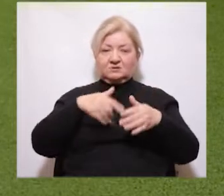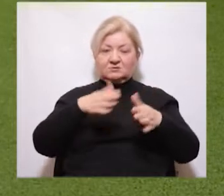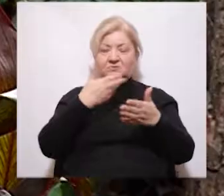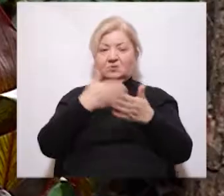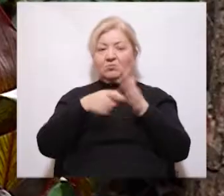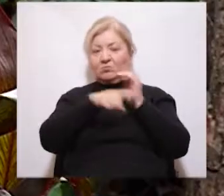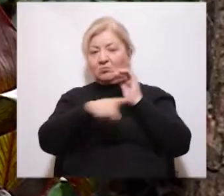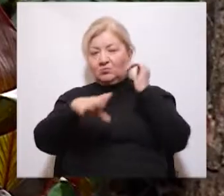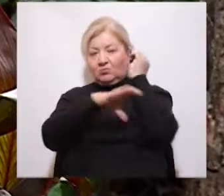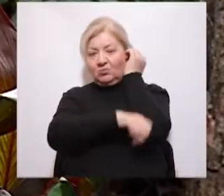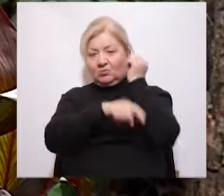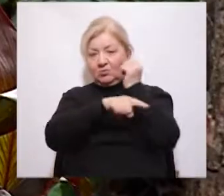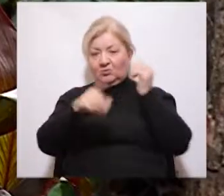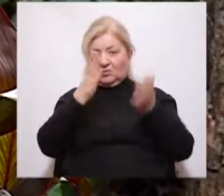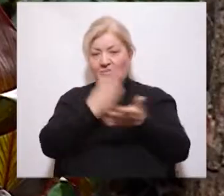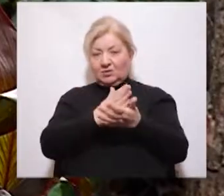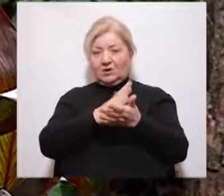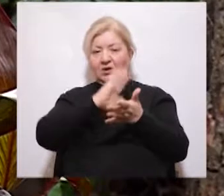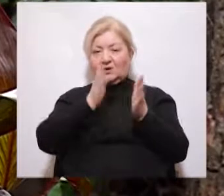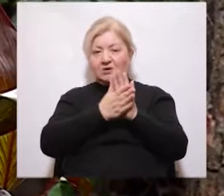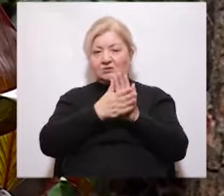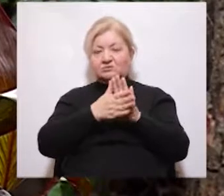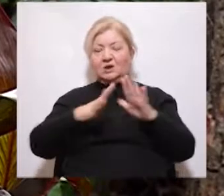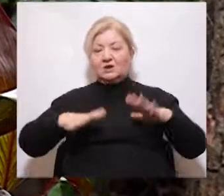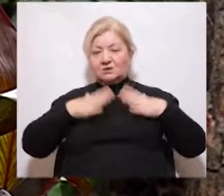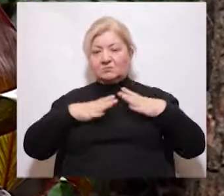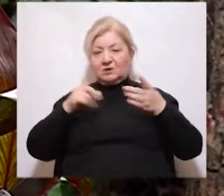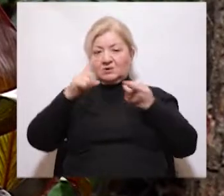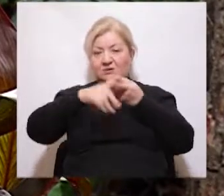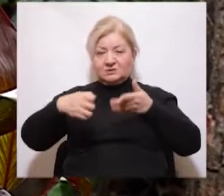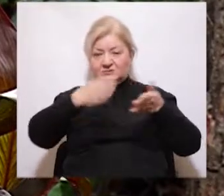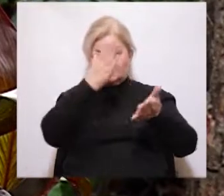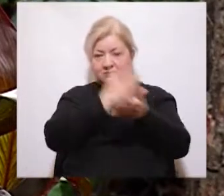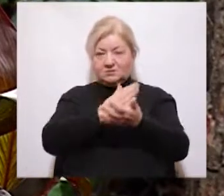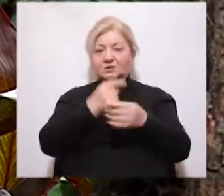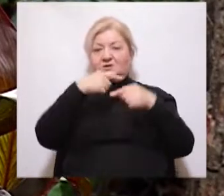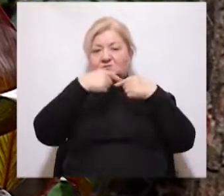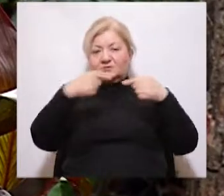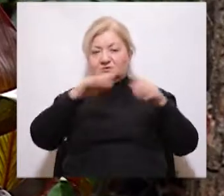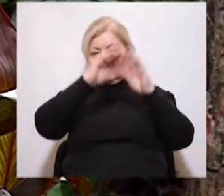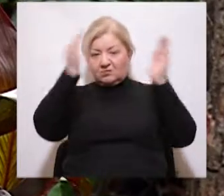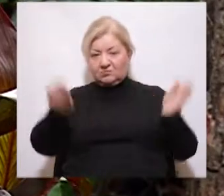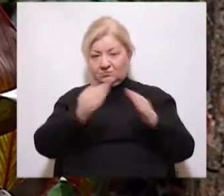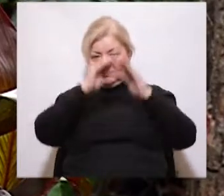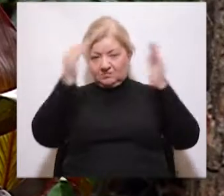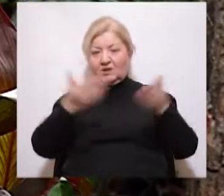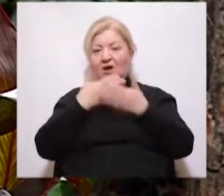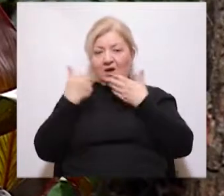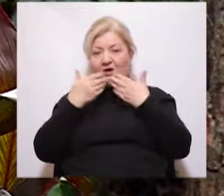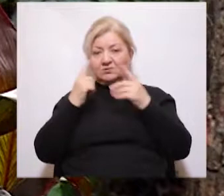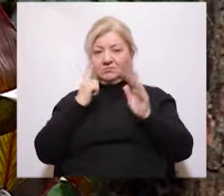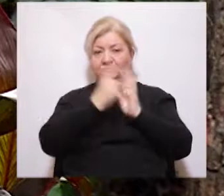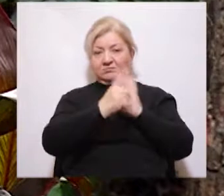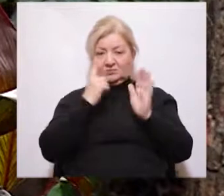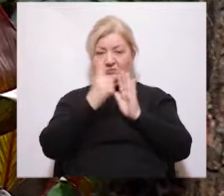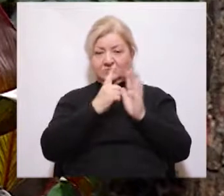გზები. მაგალითად, ბოლო პერიოდში ყველაზე პოპულარული რაჭა-იმერეთის დამაკავშირებელი გზა, ასევე სხვადასხვა გვირაბები, რომელიც აიოლებს